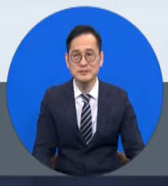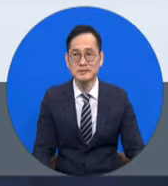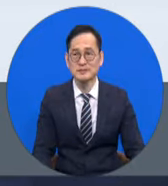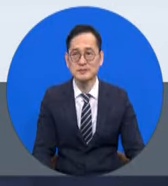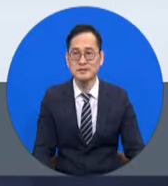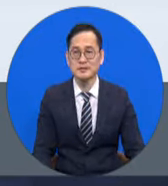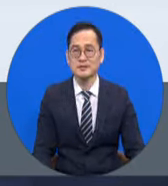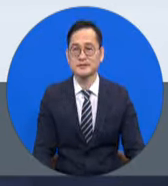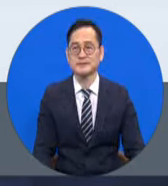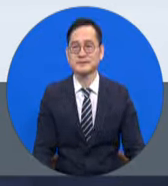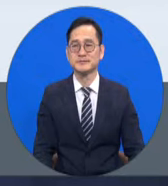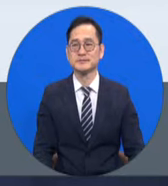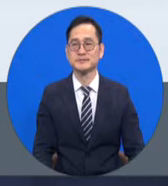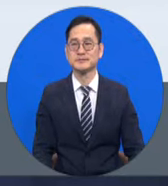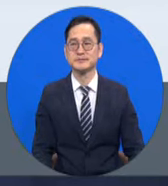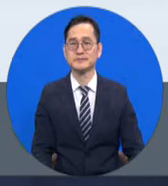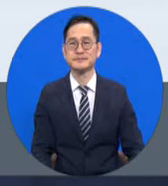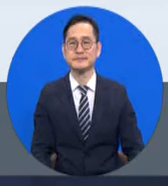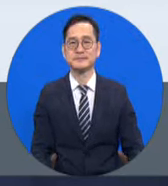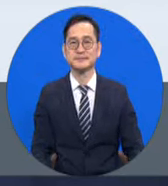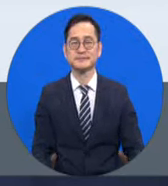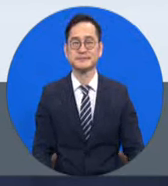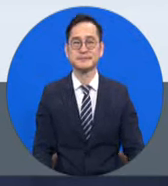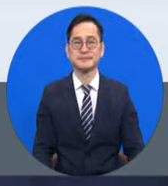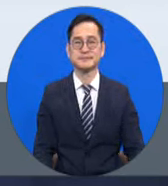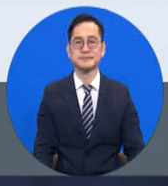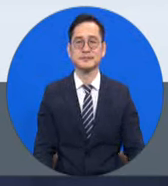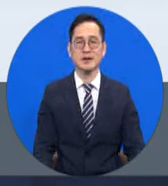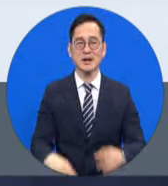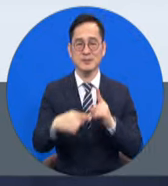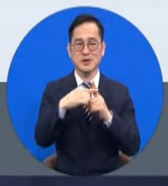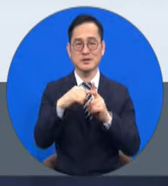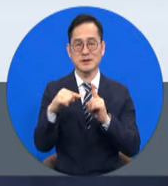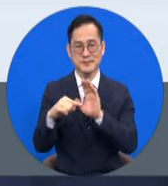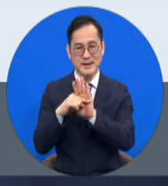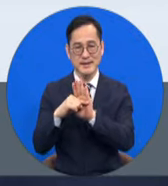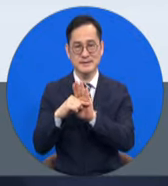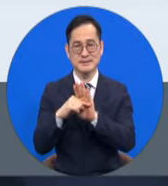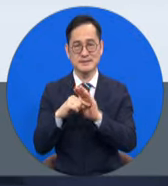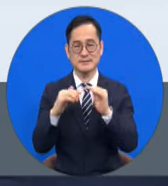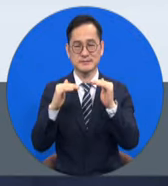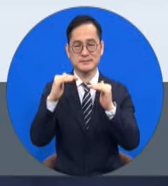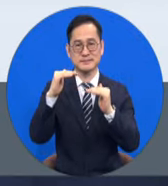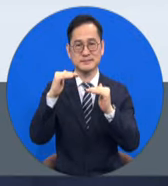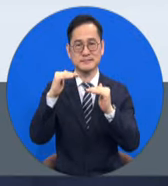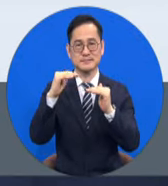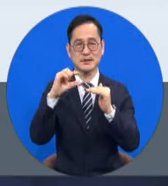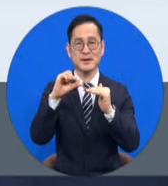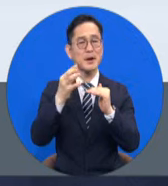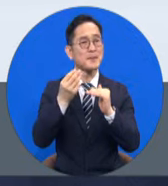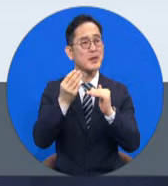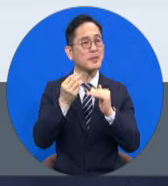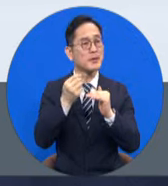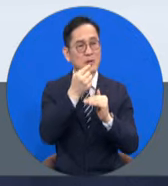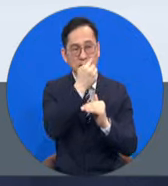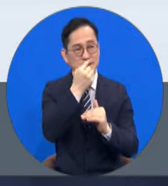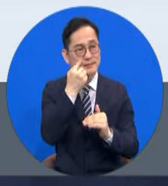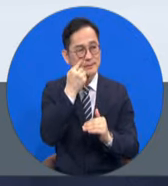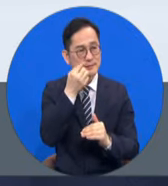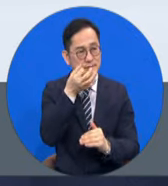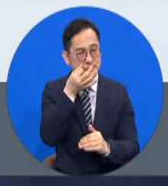있는 수치인지 아닌지 좀 확인 좀 부탁드립니다. 다른 여론조사 결과에서는 오차 범위 내에 접전으로 많이 보도되기도